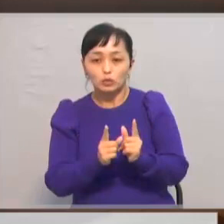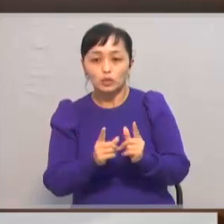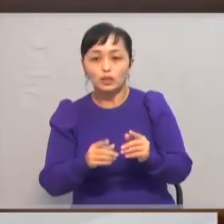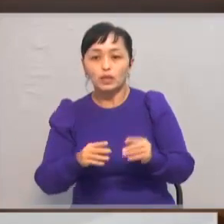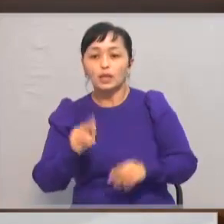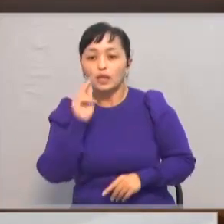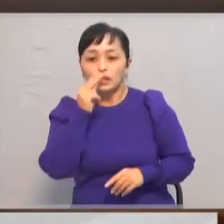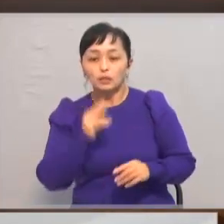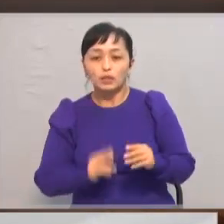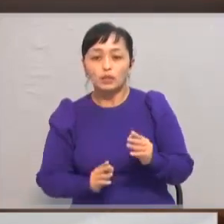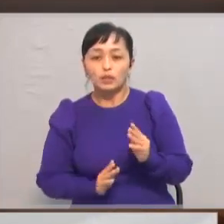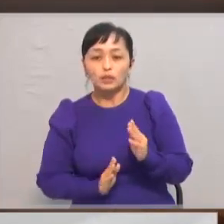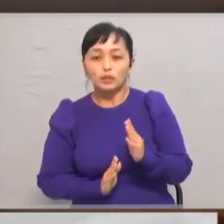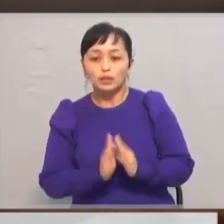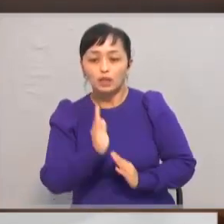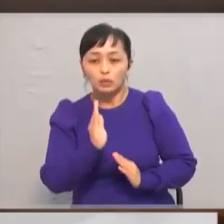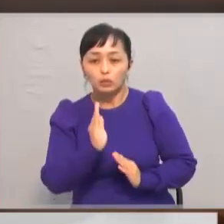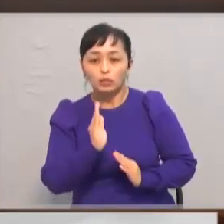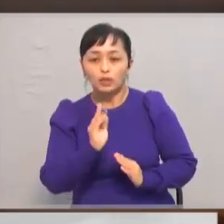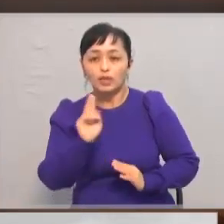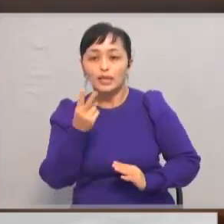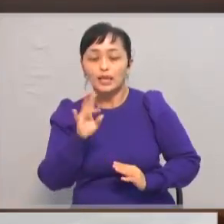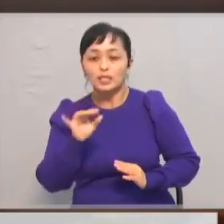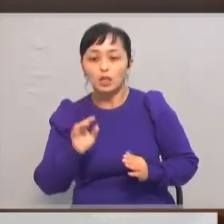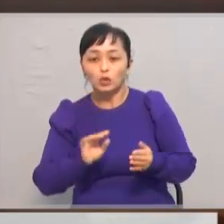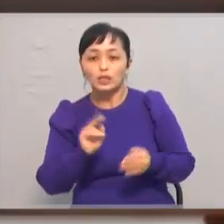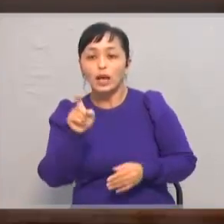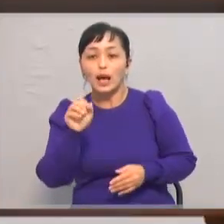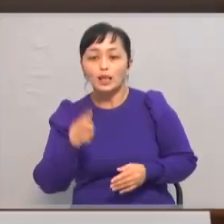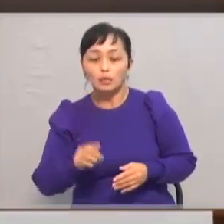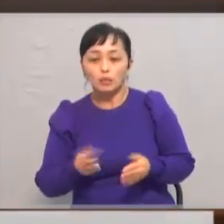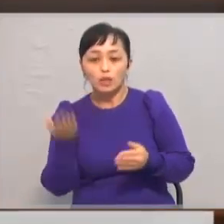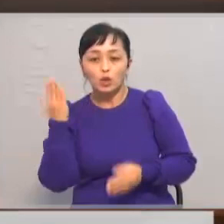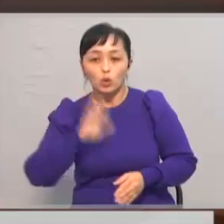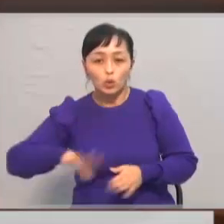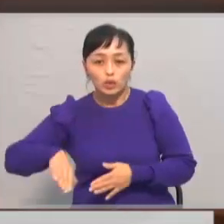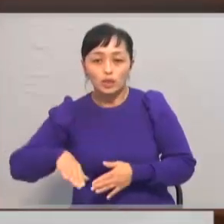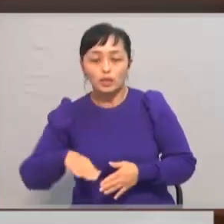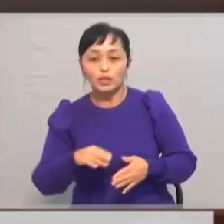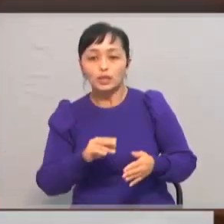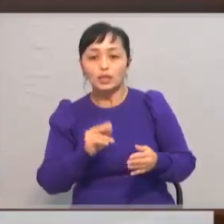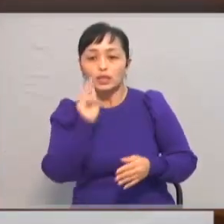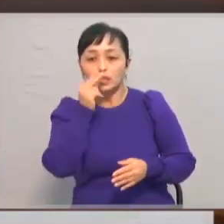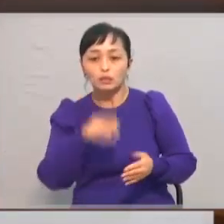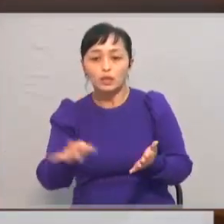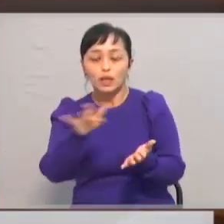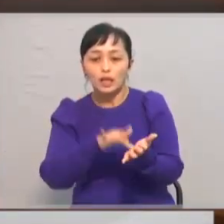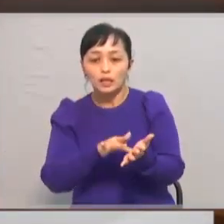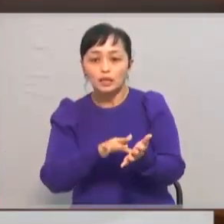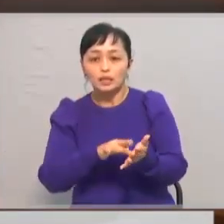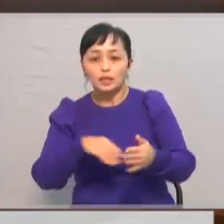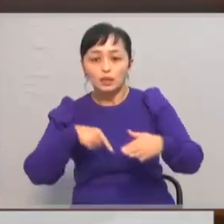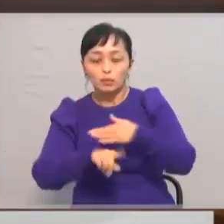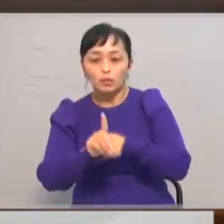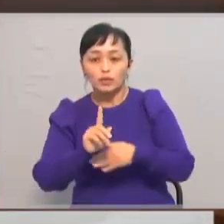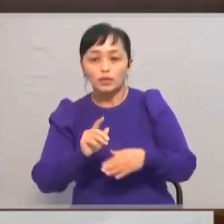бойынша 2020 жылдың 2 наурызда хаттамамен мүдделі мемлекеттік мекемелерге Шымкент қаласының жаңа бас жоспарын жасақтау